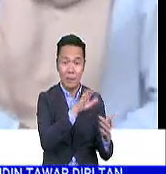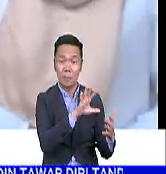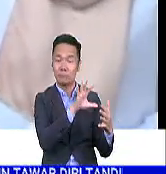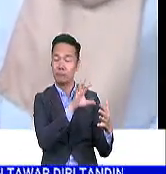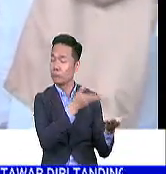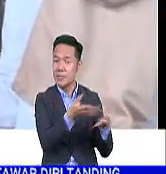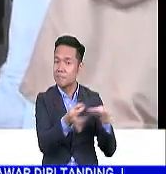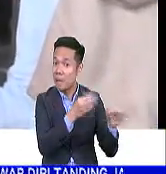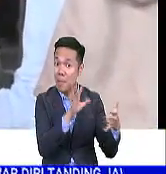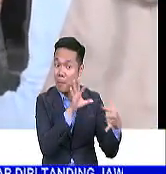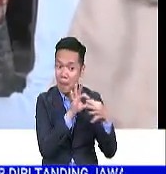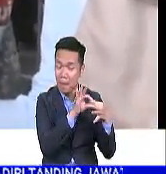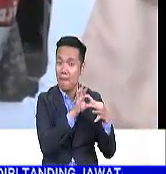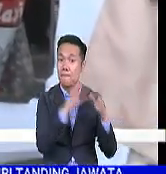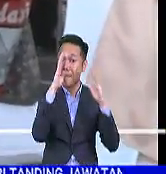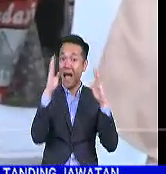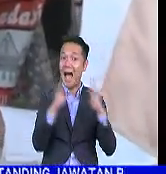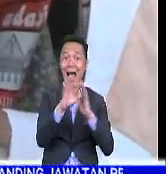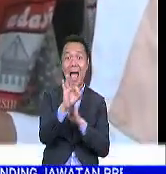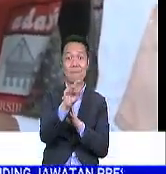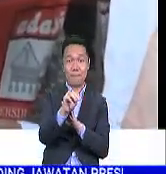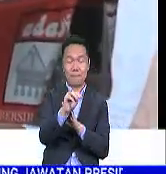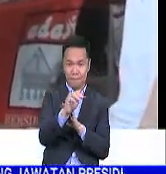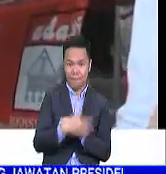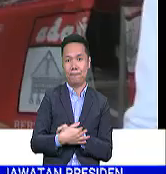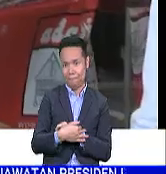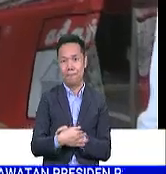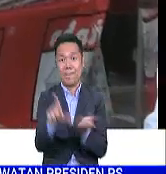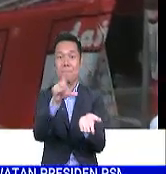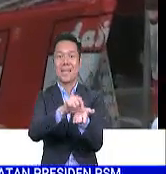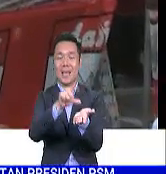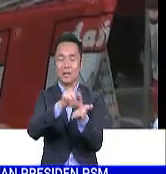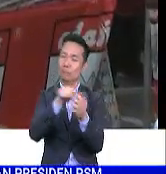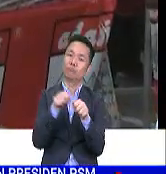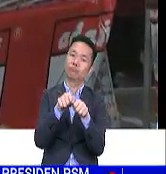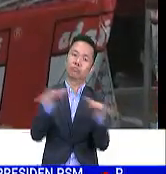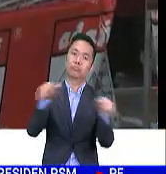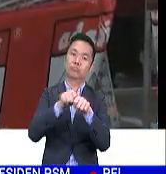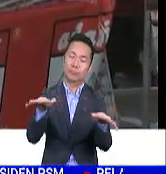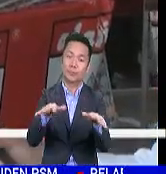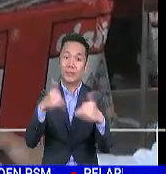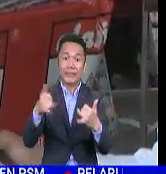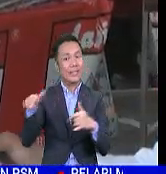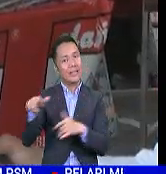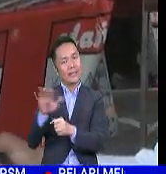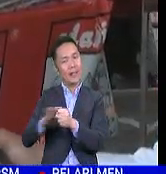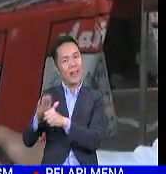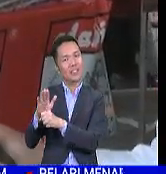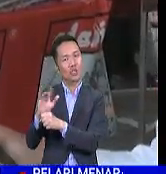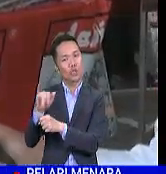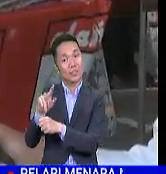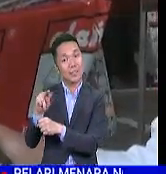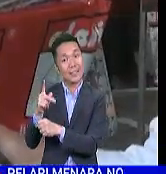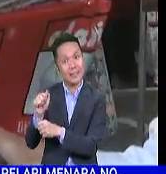seperti yang sedia maklum, peranan Pahang FM ini adalah sebagai penyiar rasmi untuk Expo Produk Halal Malaysia di Jengka, dan kami